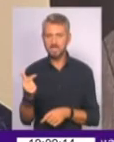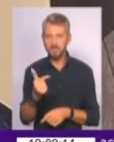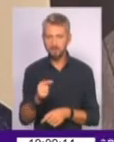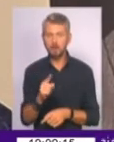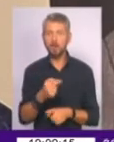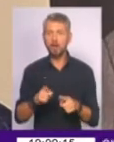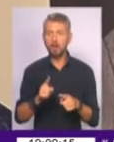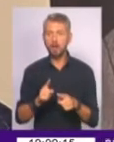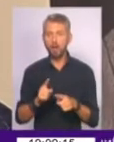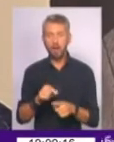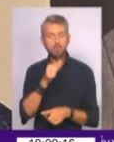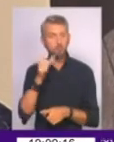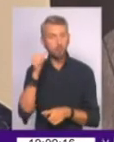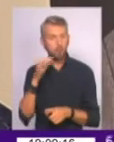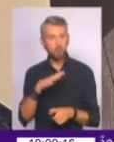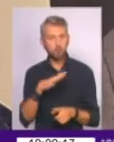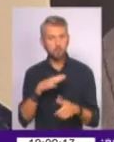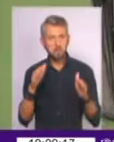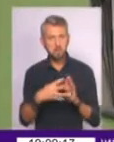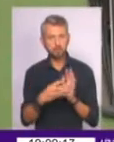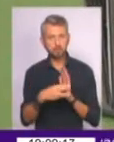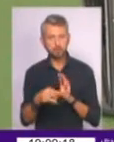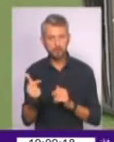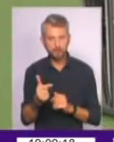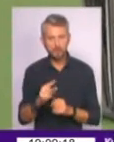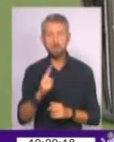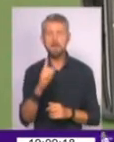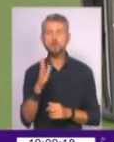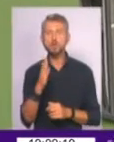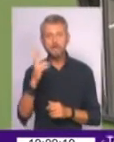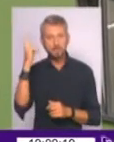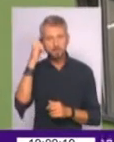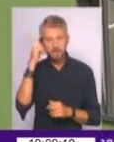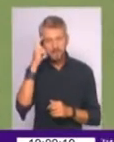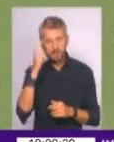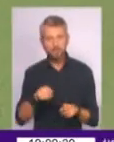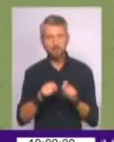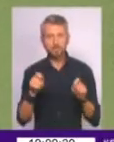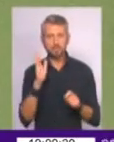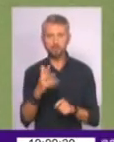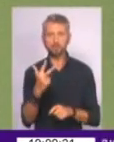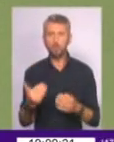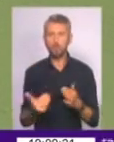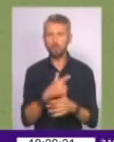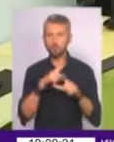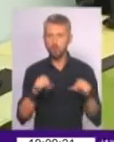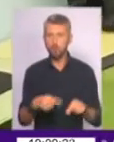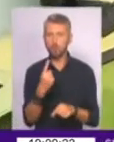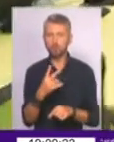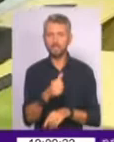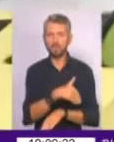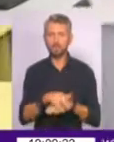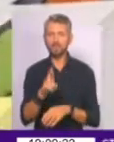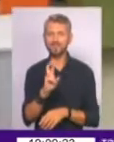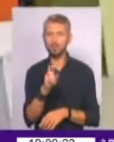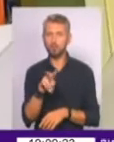900 мільйонів більше, ніж в минулому році. 1 вересня у столиці свої двері для учнів відкриють 3 нові школи. Одна з них на вулиці Яблонської,